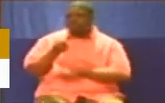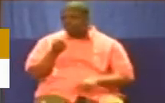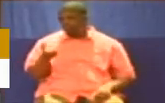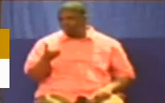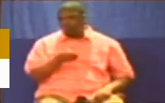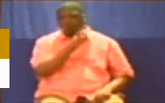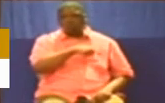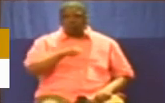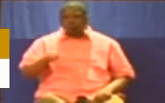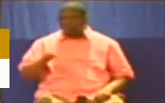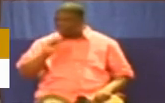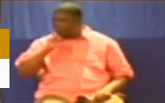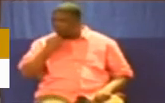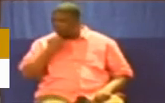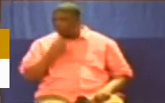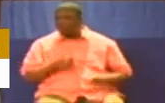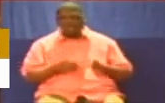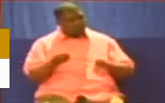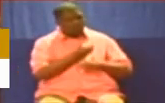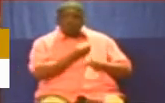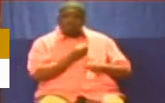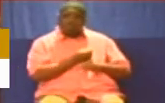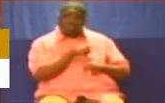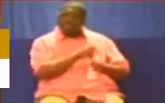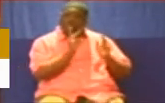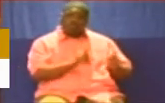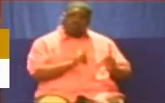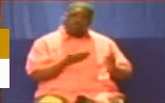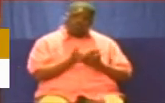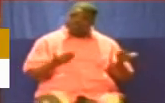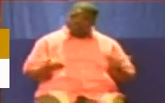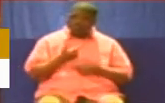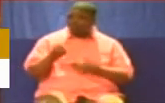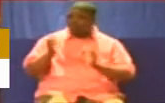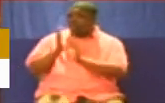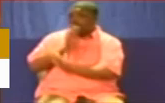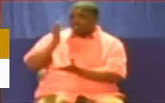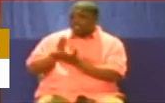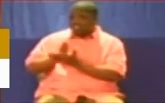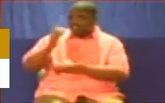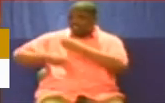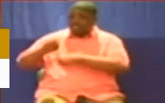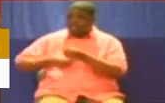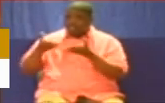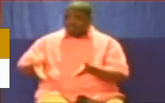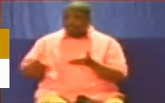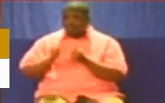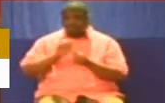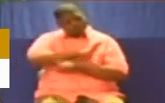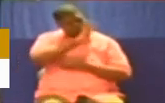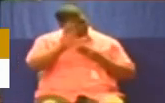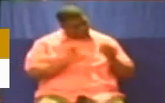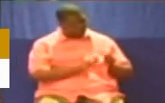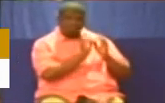wale ambao wamefunga. Hatutafanya kuwa ni kawaida, ni kwa sababu tu ya hali halisi ambayo imeendelea hapa, lakini yote ni mema. Kwa jinsi